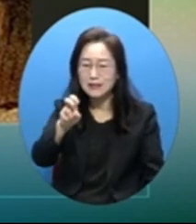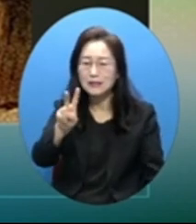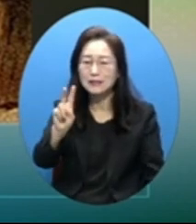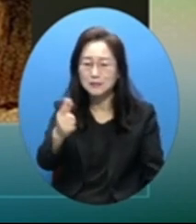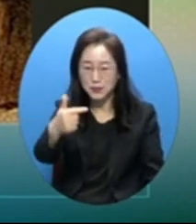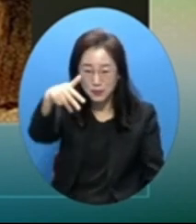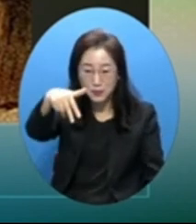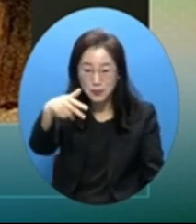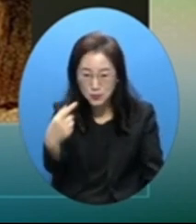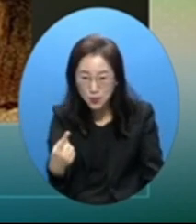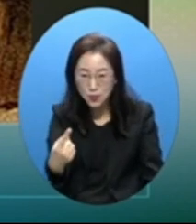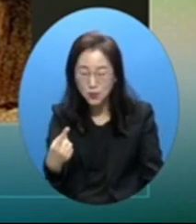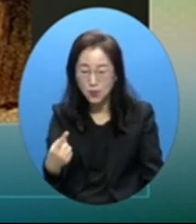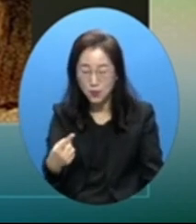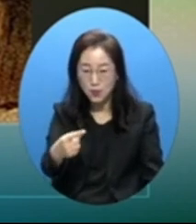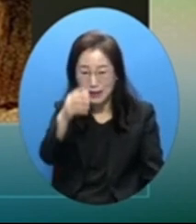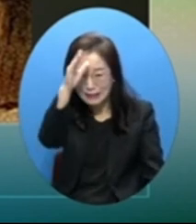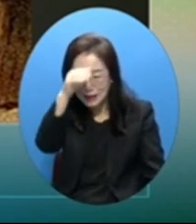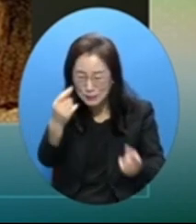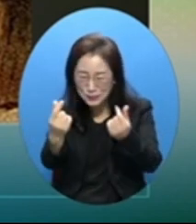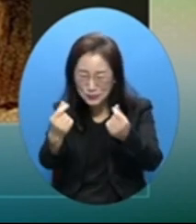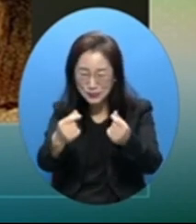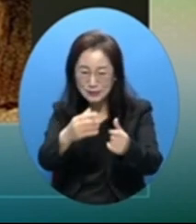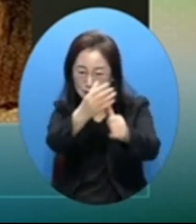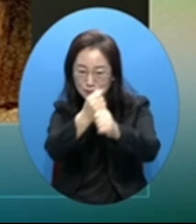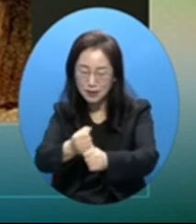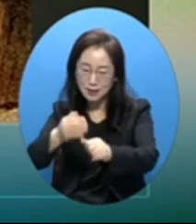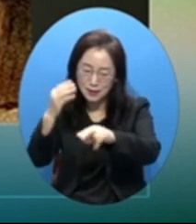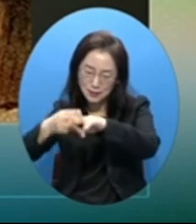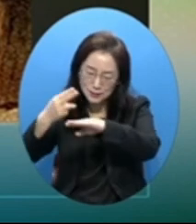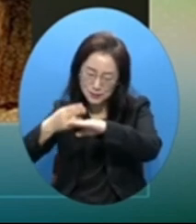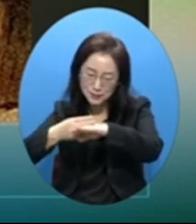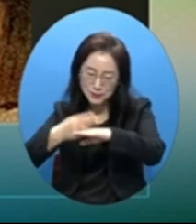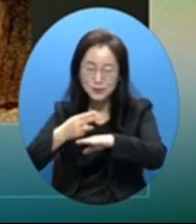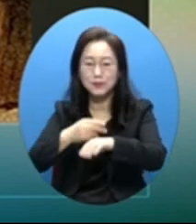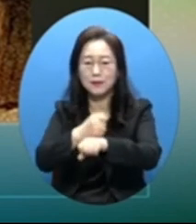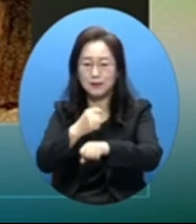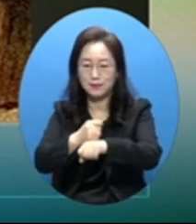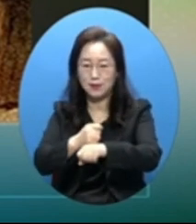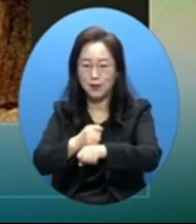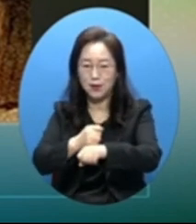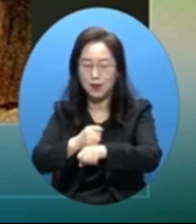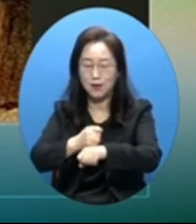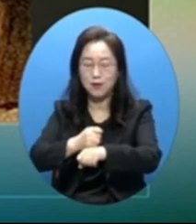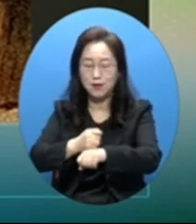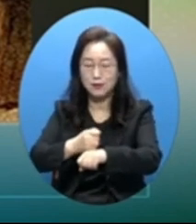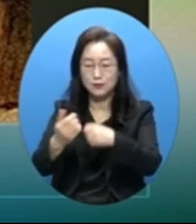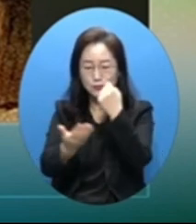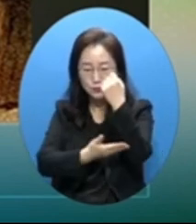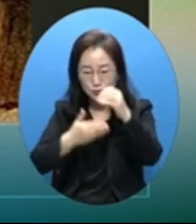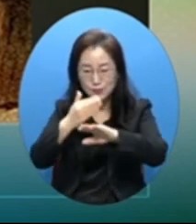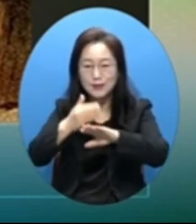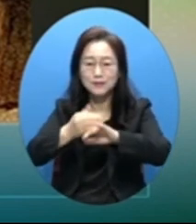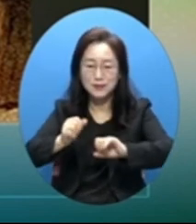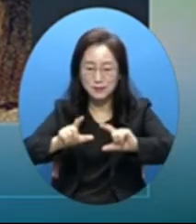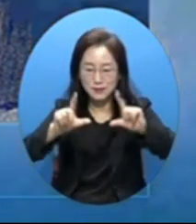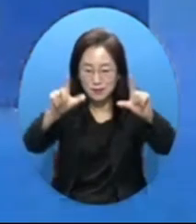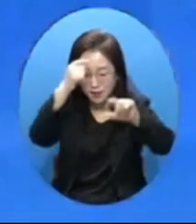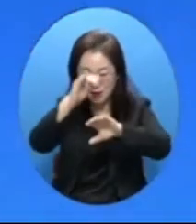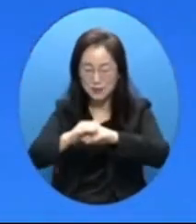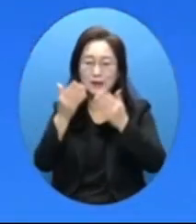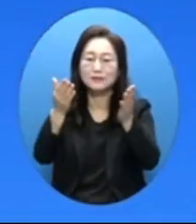잡아다가 요리를 해서 그래서 첫 번째 추감사절 예배를 드렸습니다